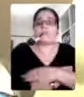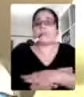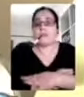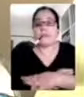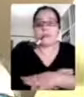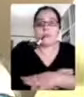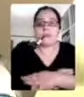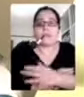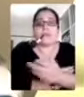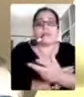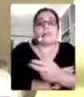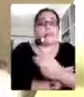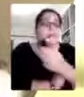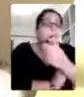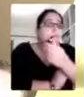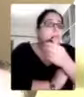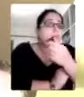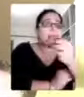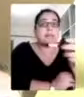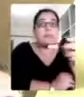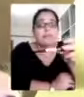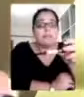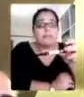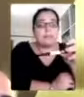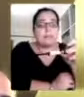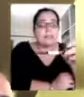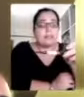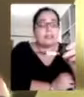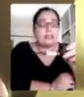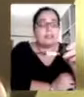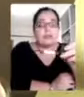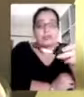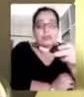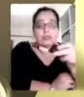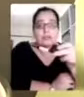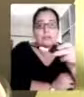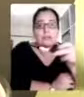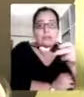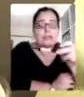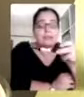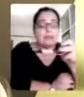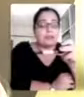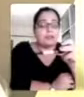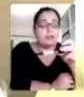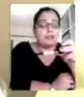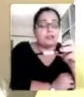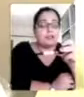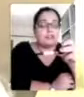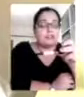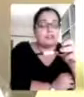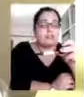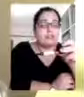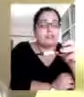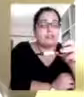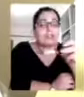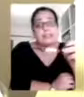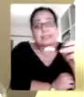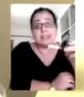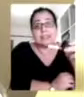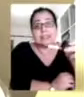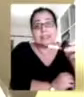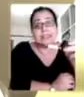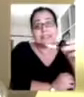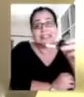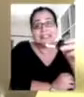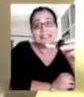memnun kalmış vaziyetteyim. Ha. Bu benim üçüncü bay pipe oldu. Evet. Arada